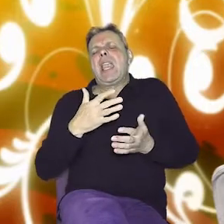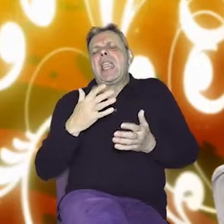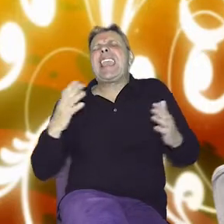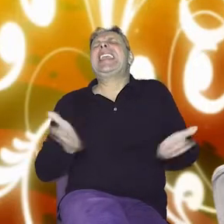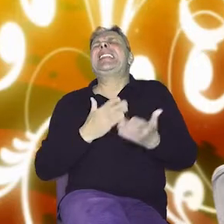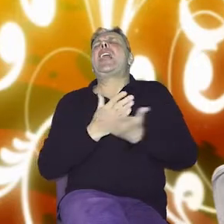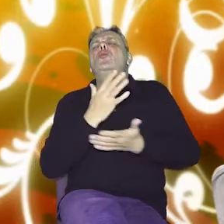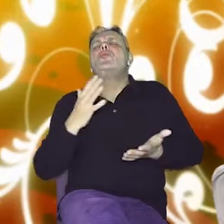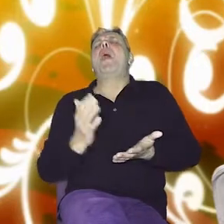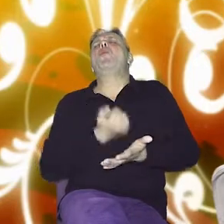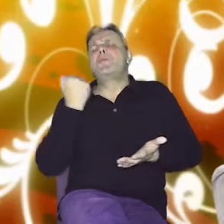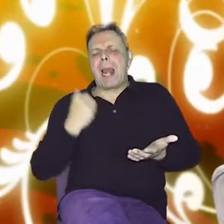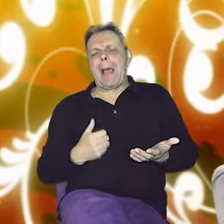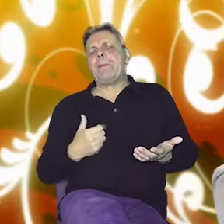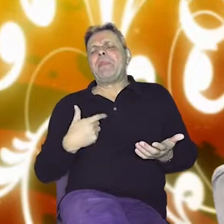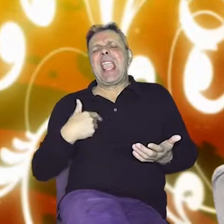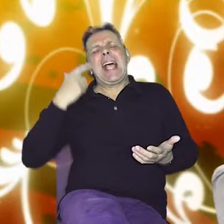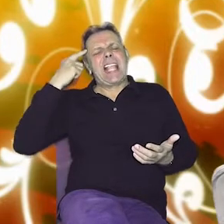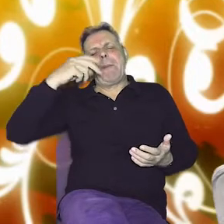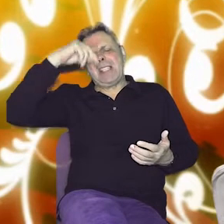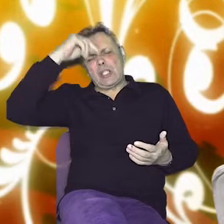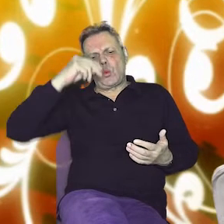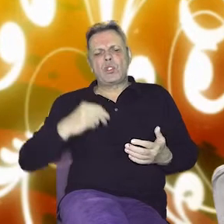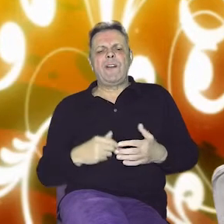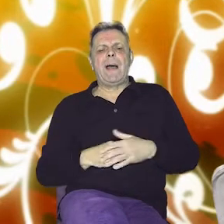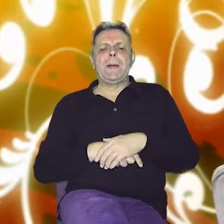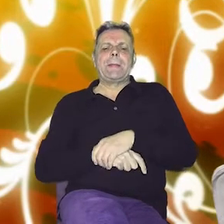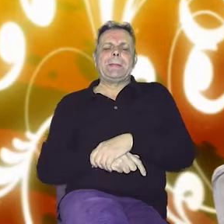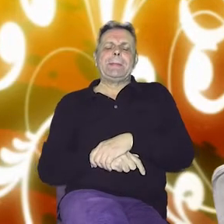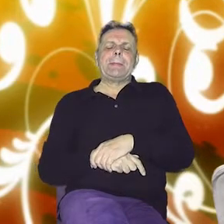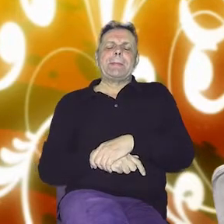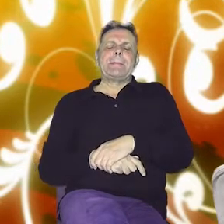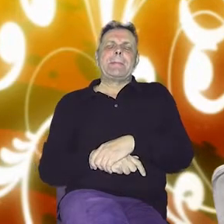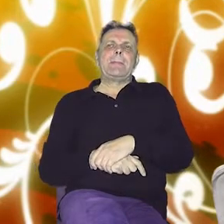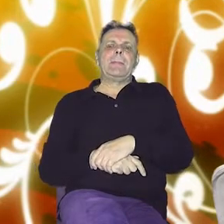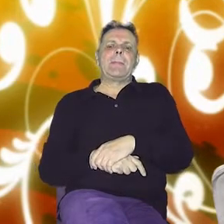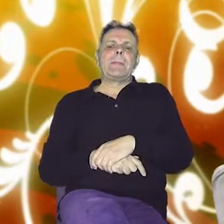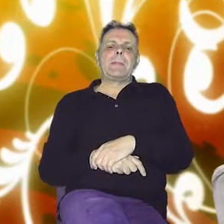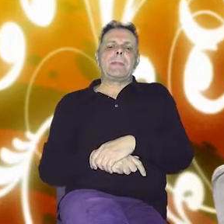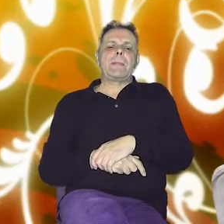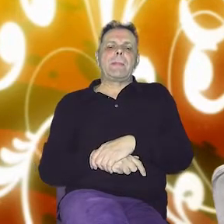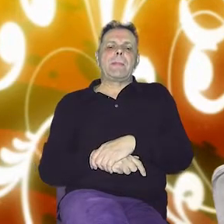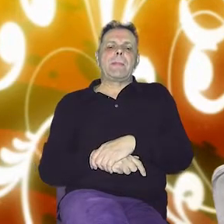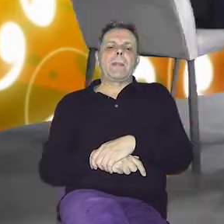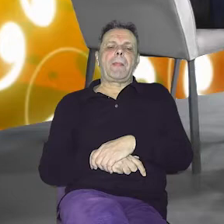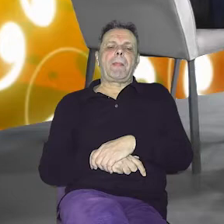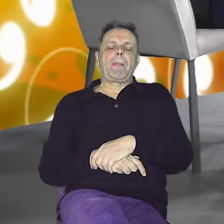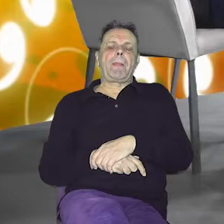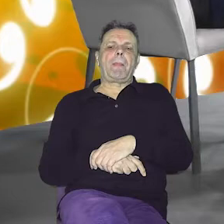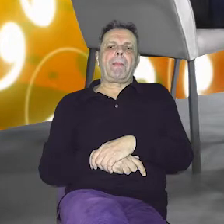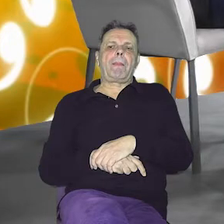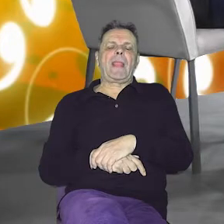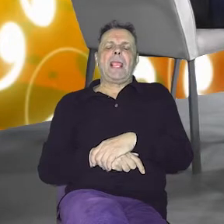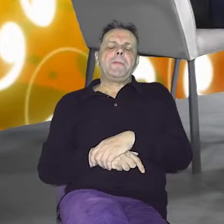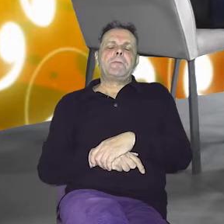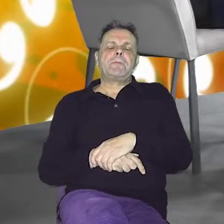hitna, ja znam iz iskustva da ću reći šta mislim poslije vas. Ne, recite vi odmah, ja ću vam odgovoriti. Da, znači,